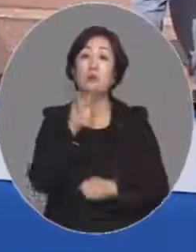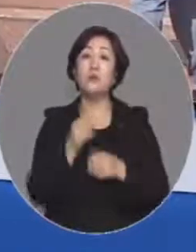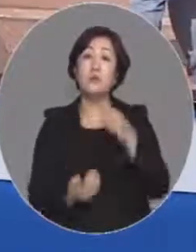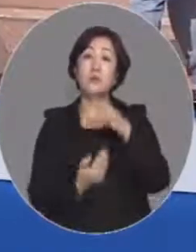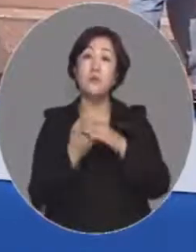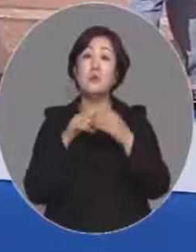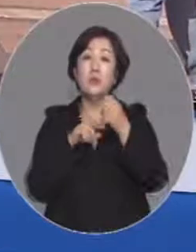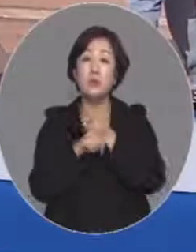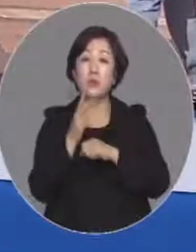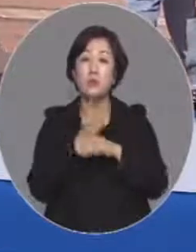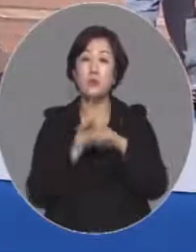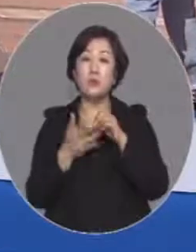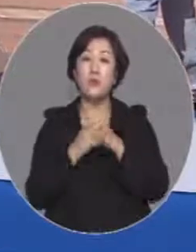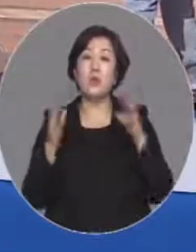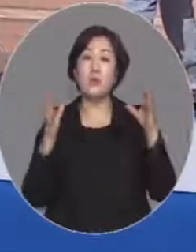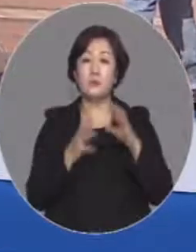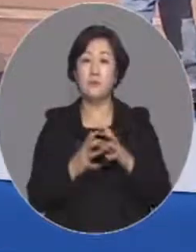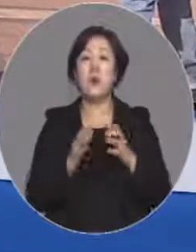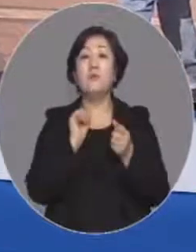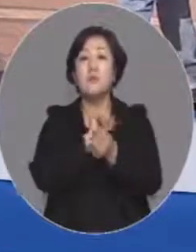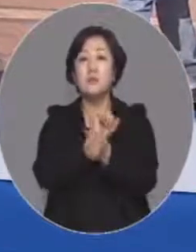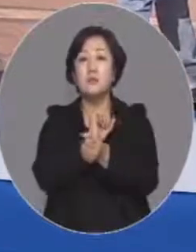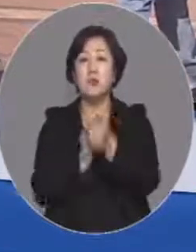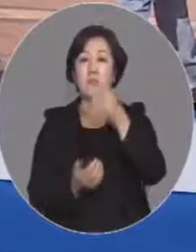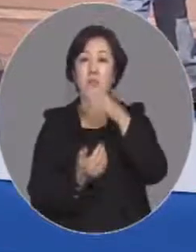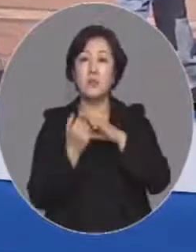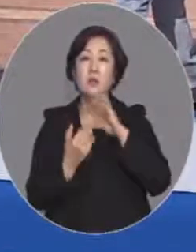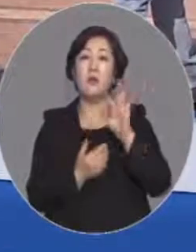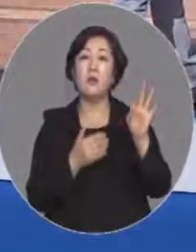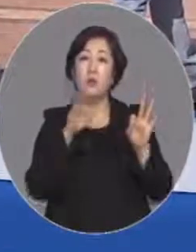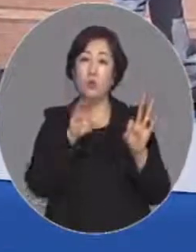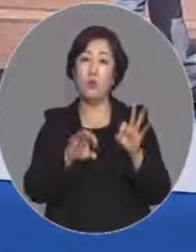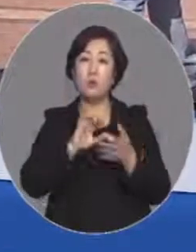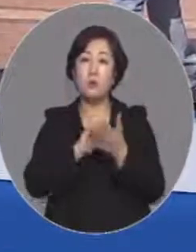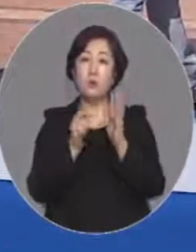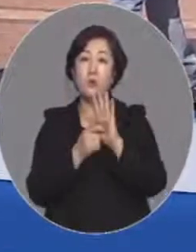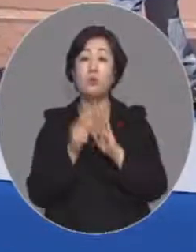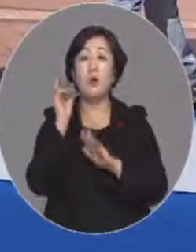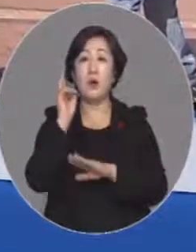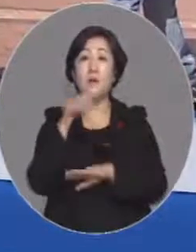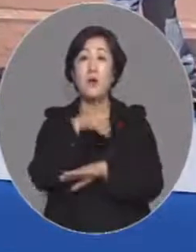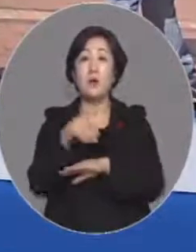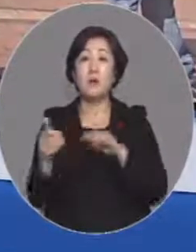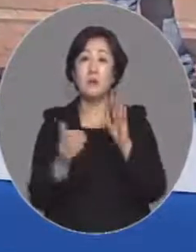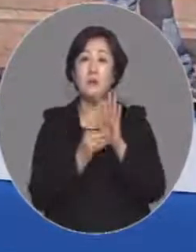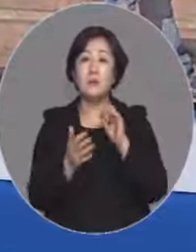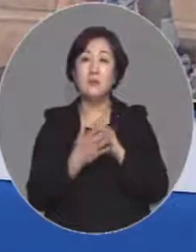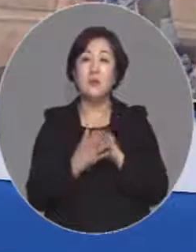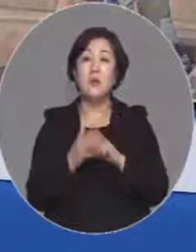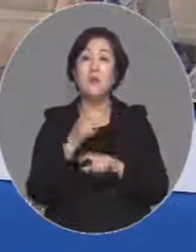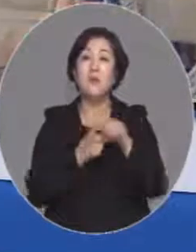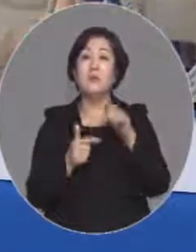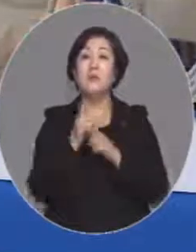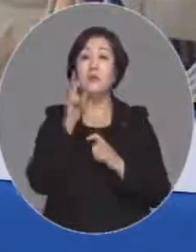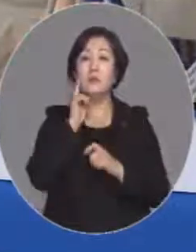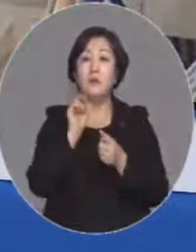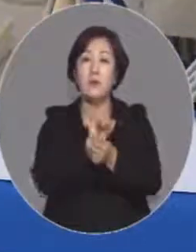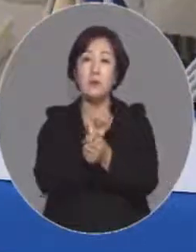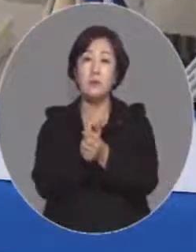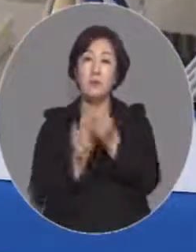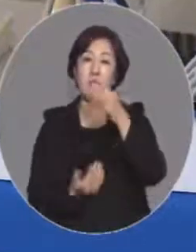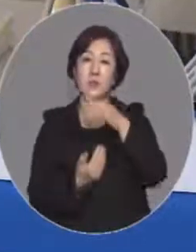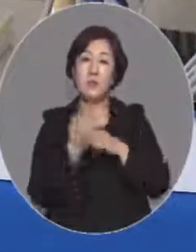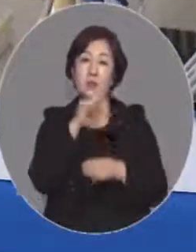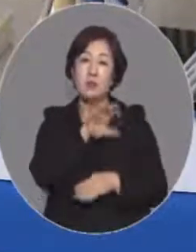보면 집단 연쇄 감염 경로가 최소 10개 정도로 나타나고 있습니다. 심각한 건 감염 경로